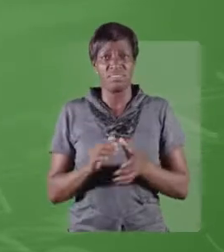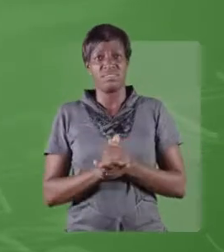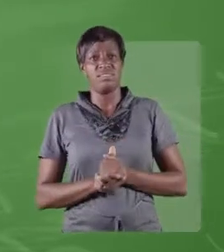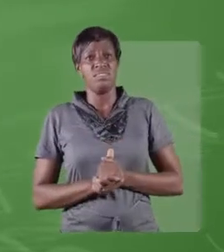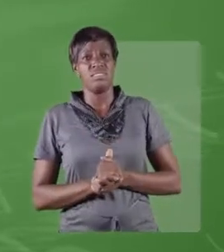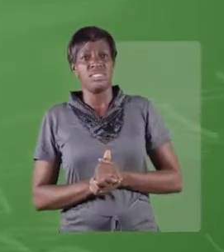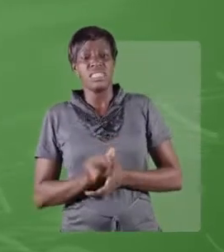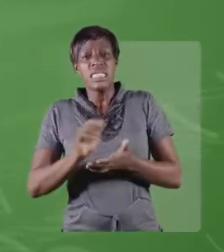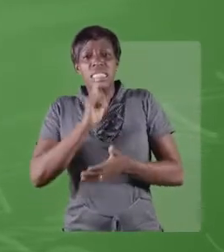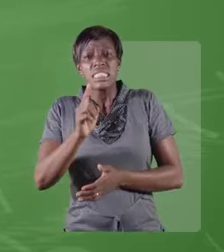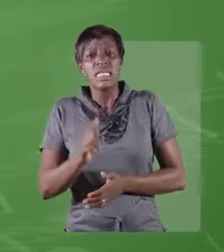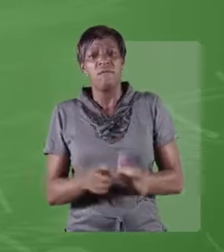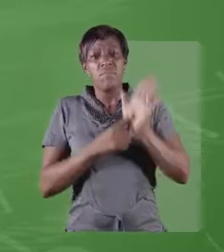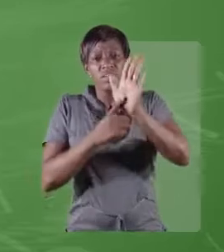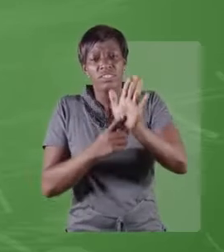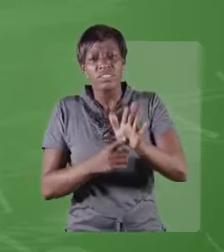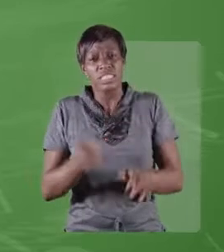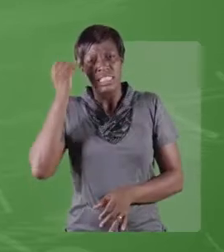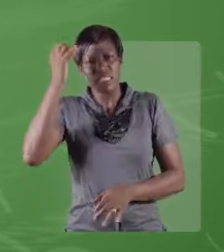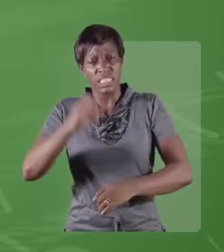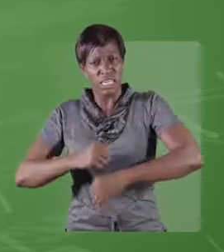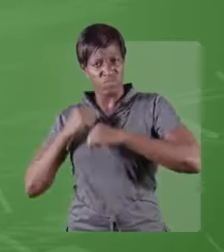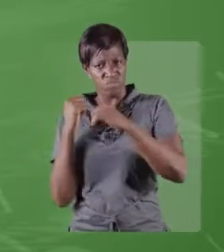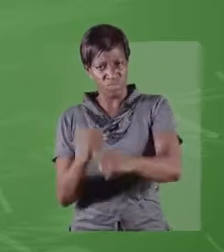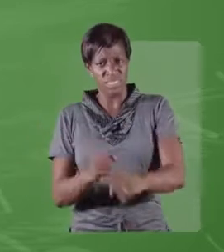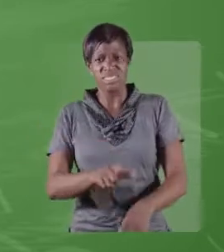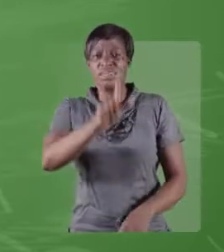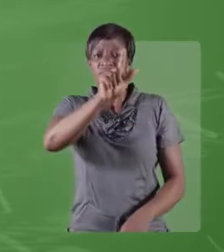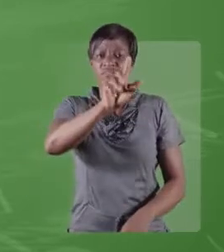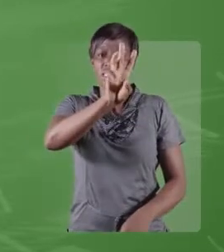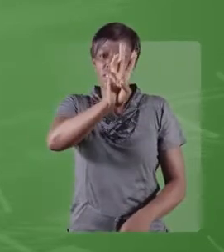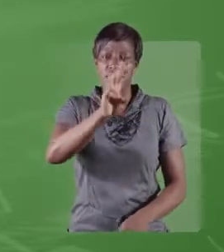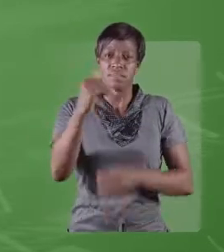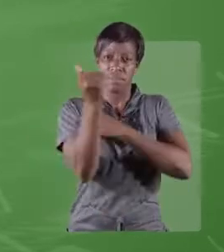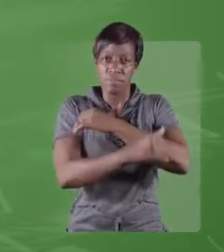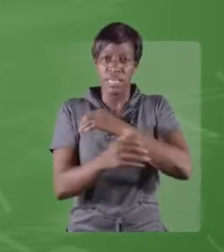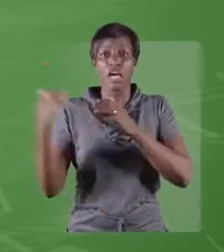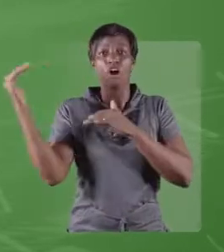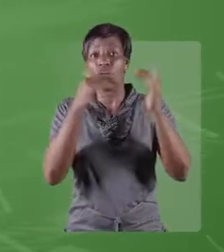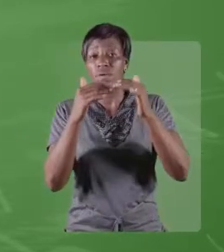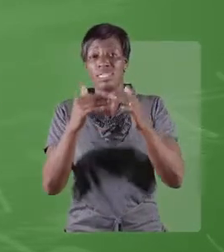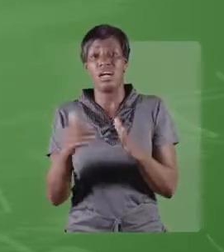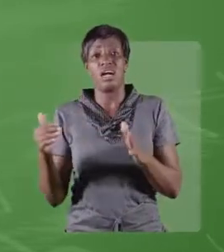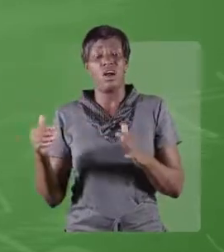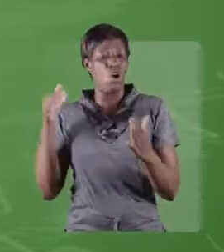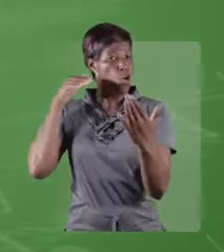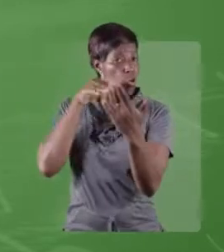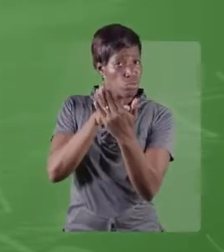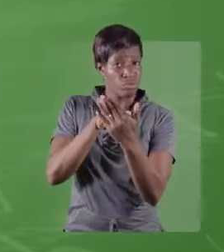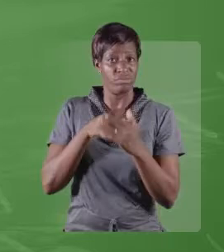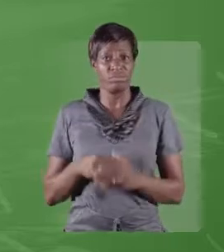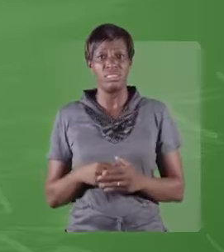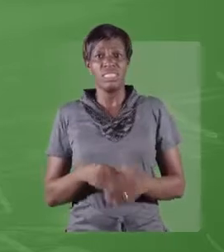des puissances. 26 pays combattant contre l'Axe qui